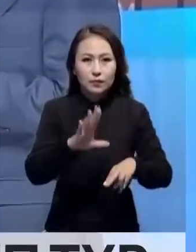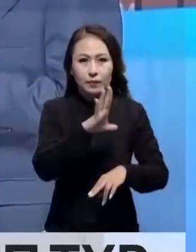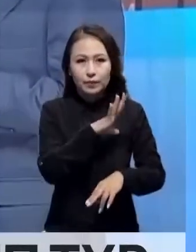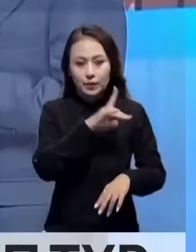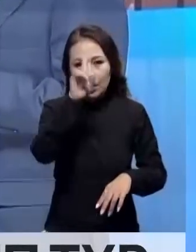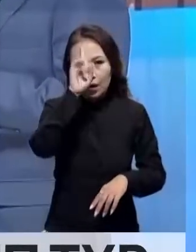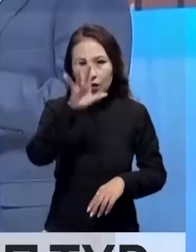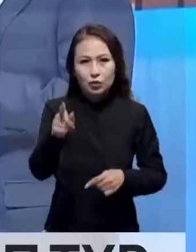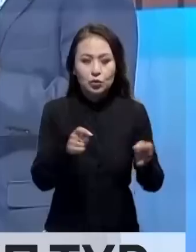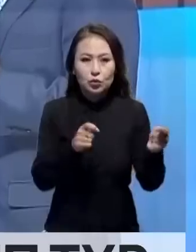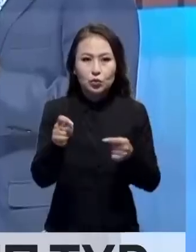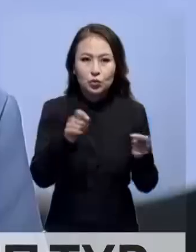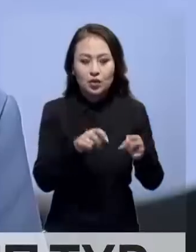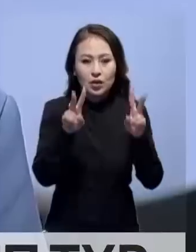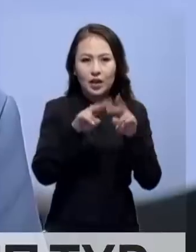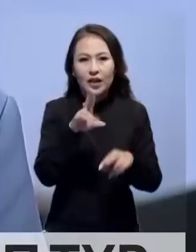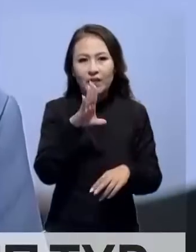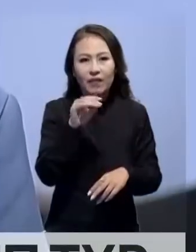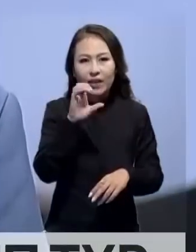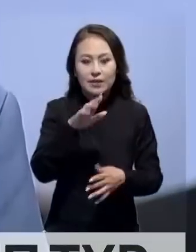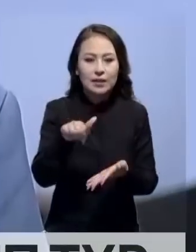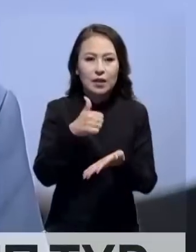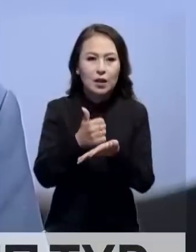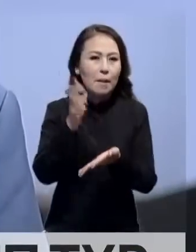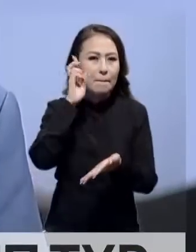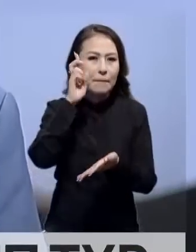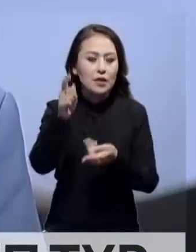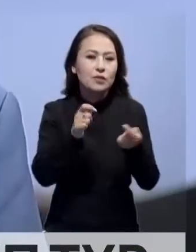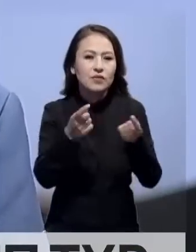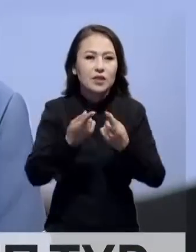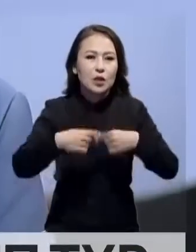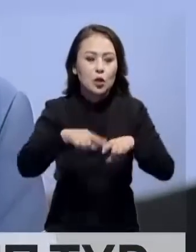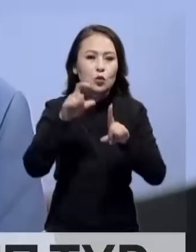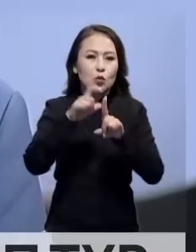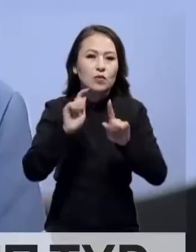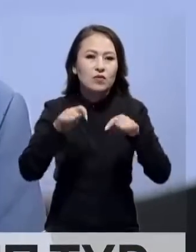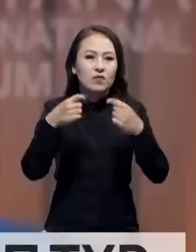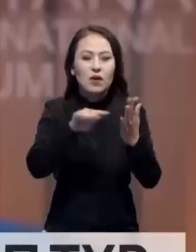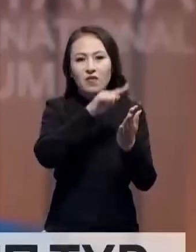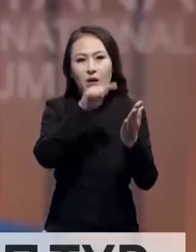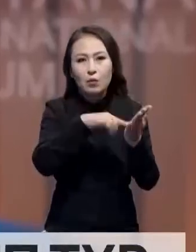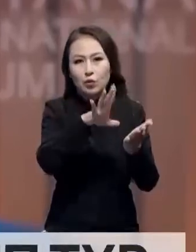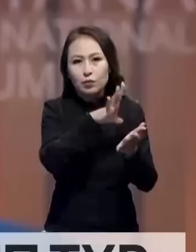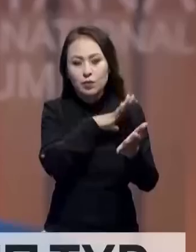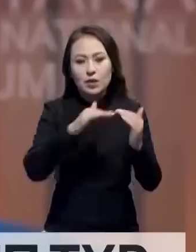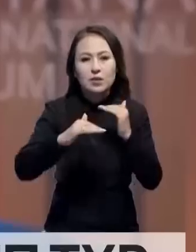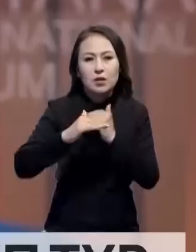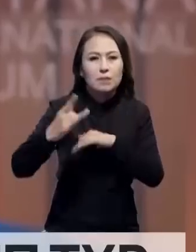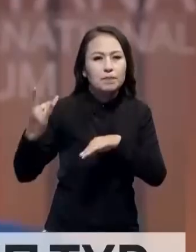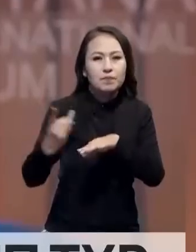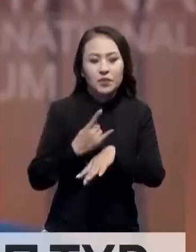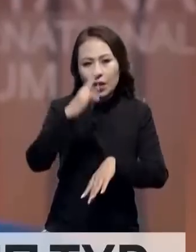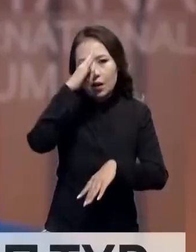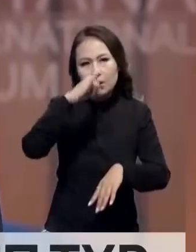Әйгілі жүргізуші Ричард Квест ел басшылары мен ұйым жетекшілеріне сөз беріп сұрақ қойды. Сахнаға бірінші шыққан